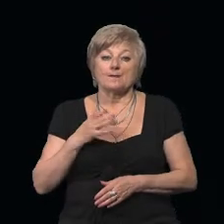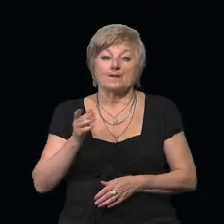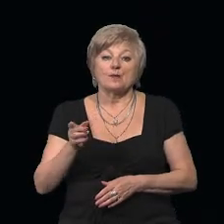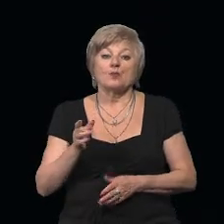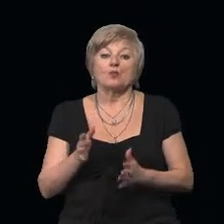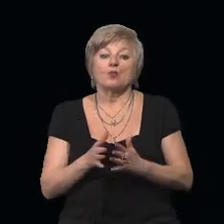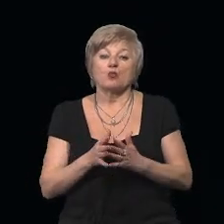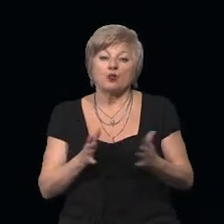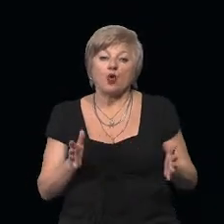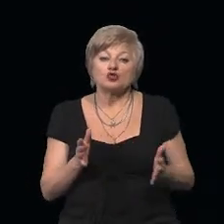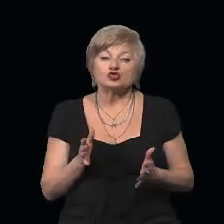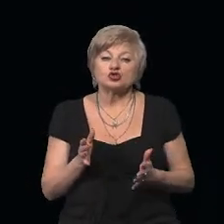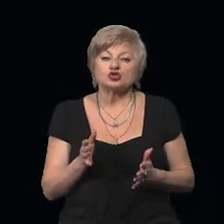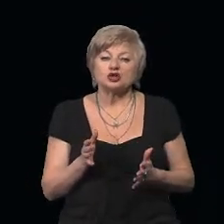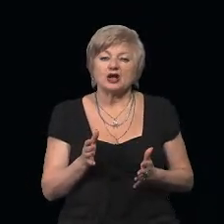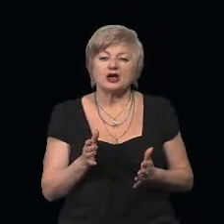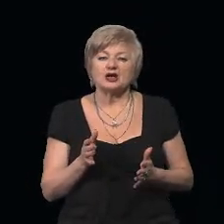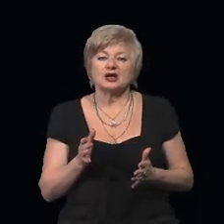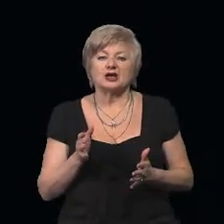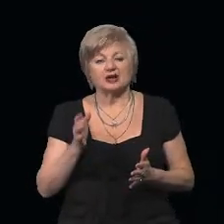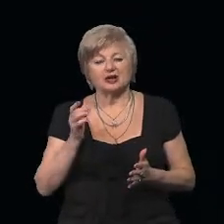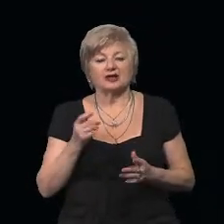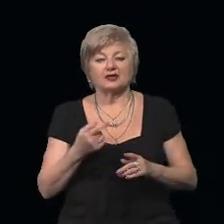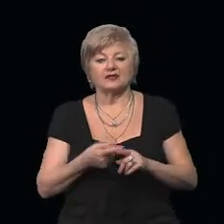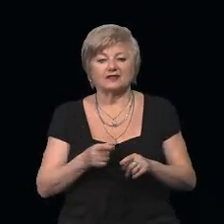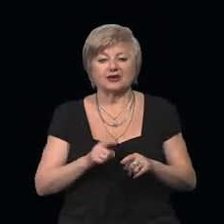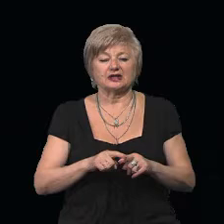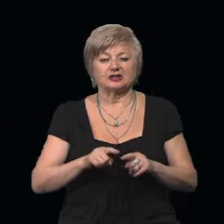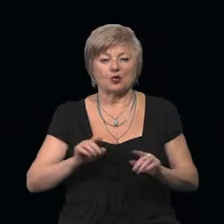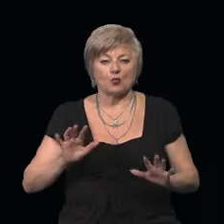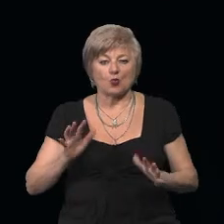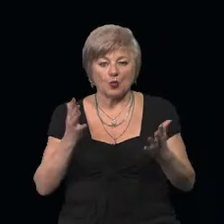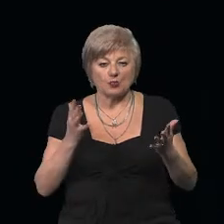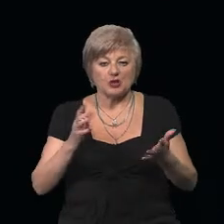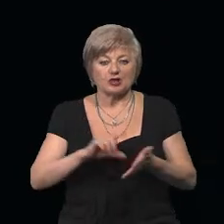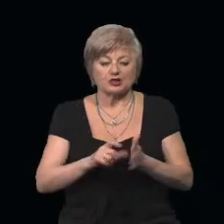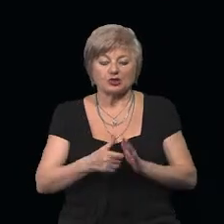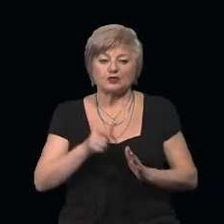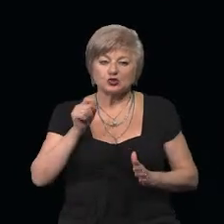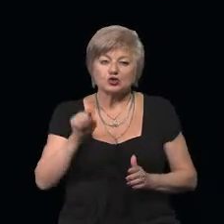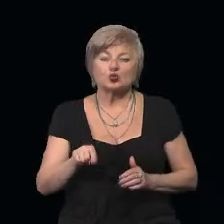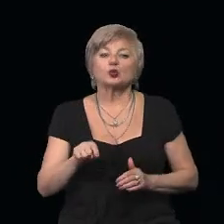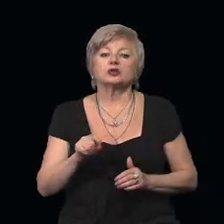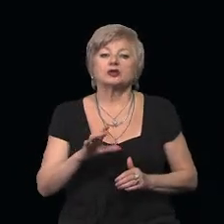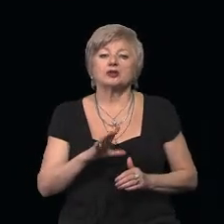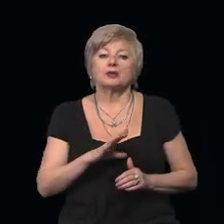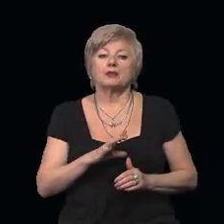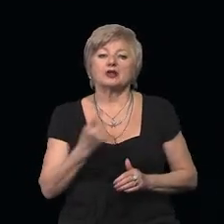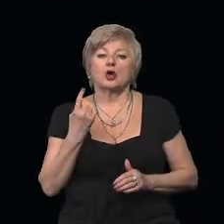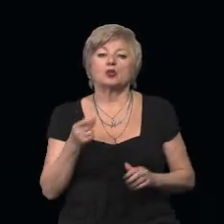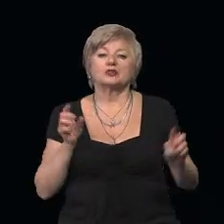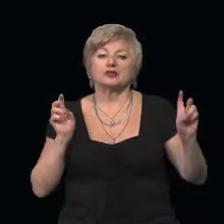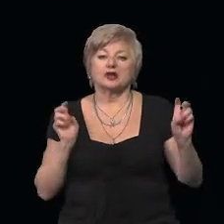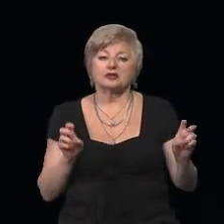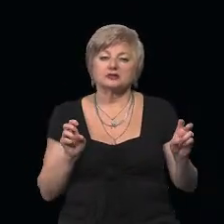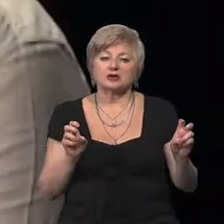більше півроку тому. Mm-hmm. І на той момент у студії «Перформанс» була одна вистава. Mm-hmm. Це «Офіс